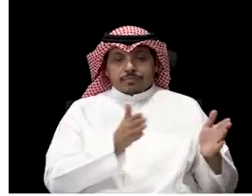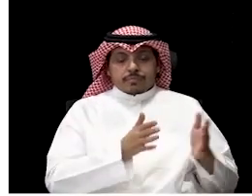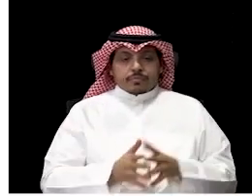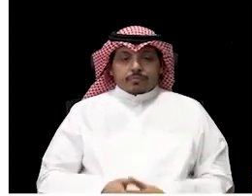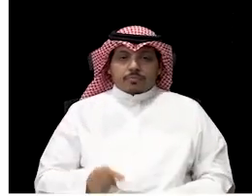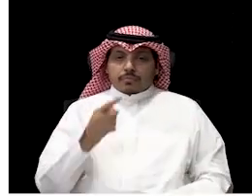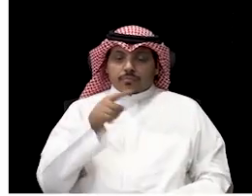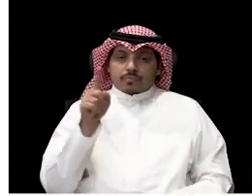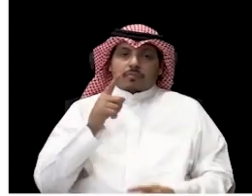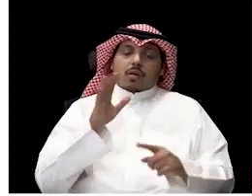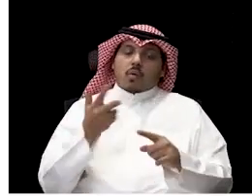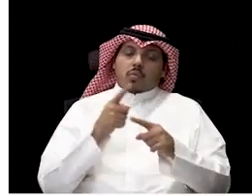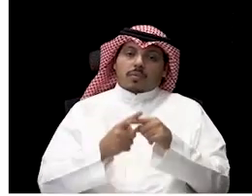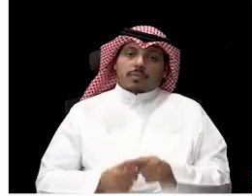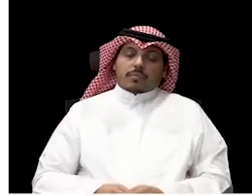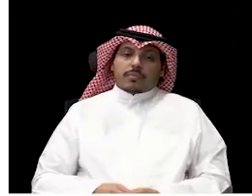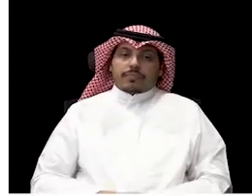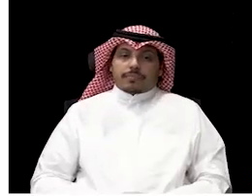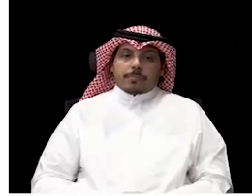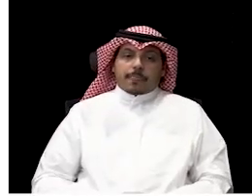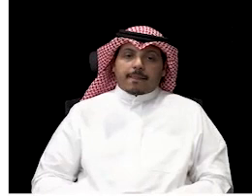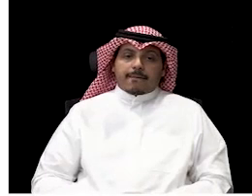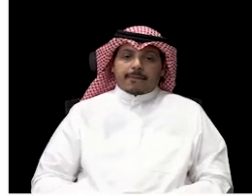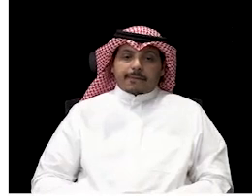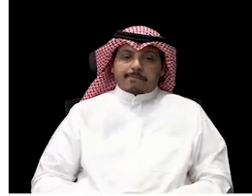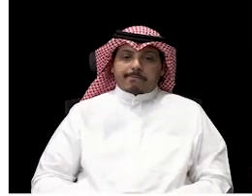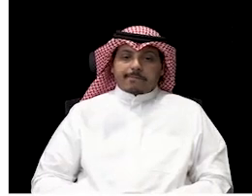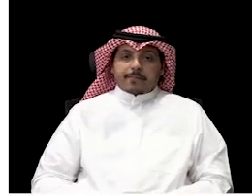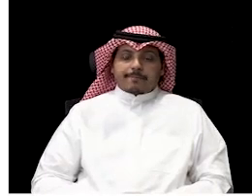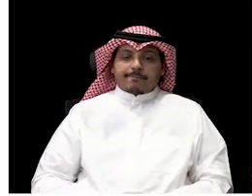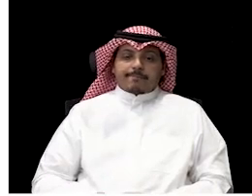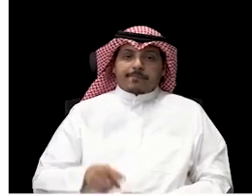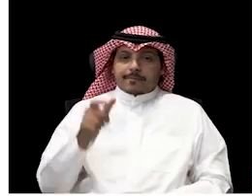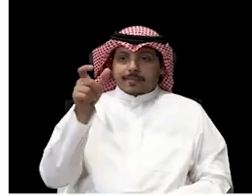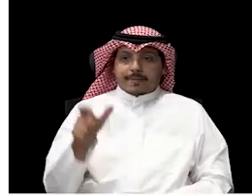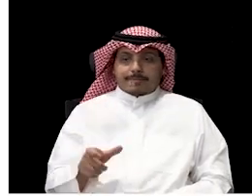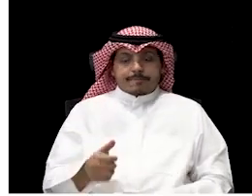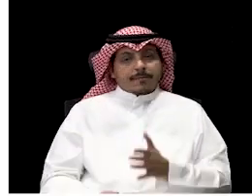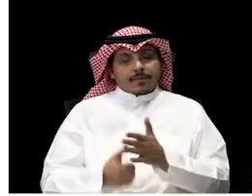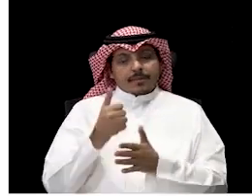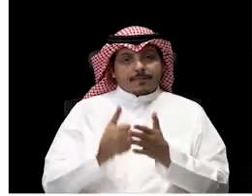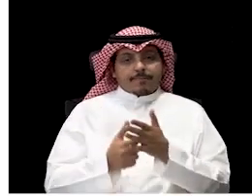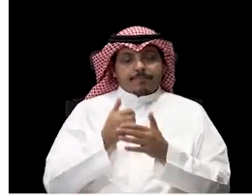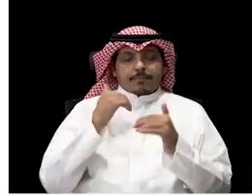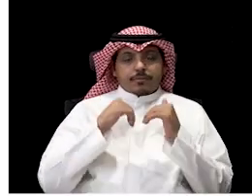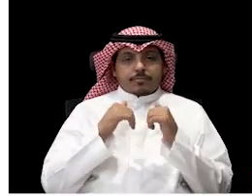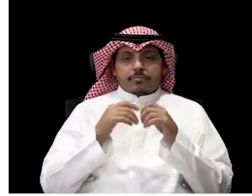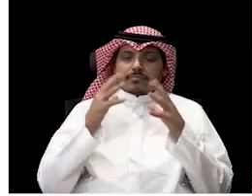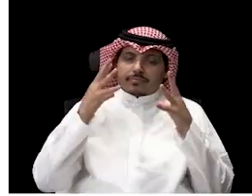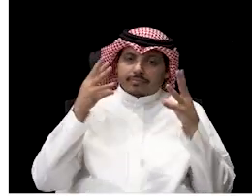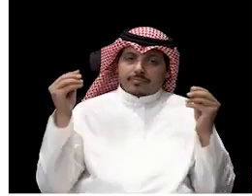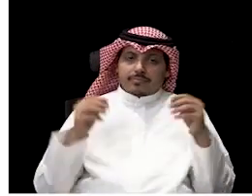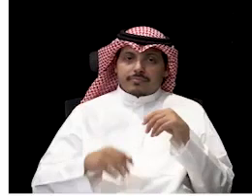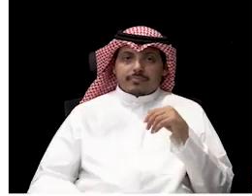ضع إشارة صح أو خطأ أمام العبارات التالية. عندما يكون الإنسان منجزا فإنه يشعر بالرضا.